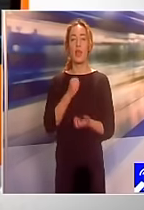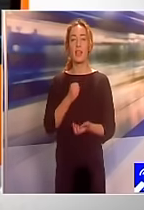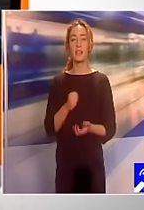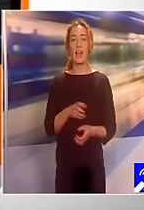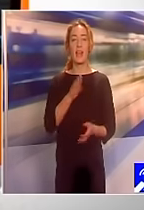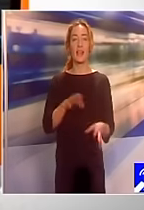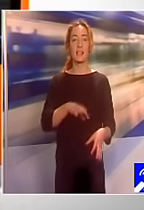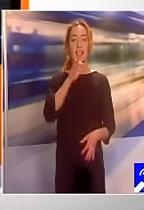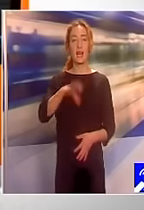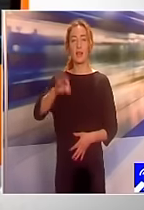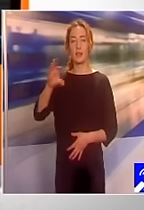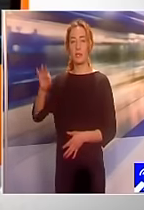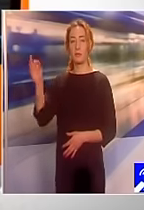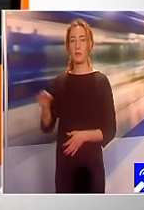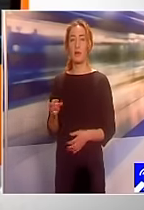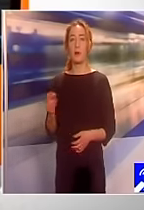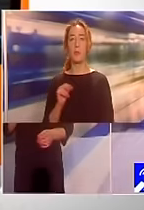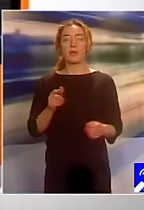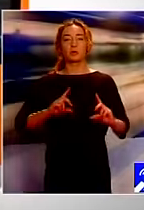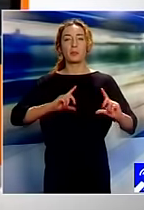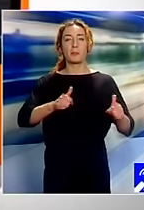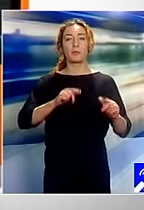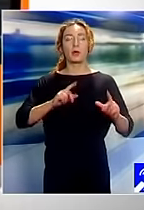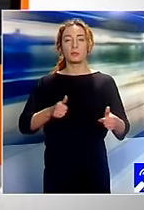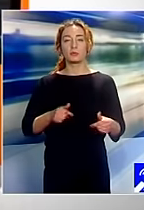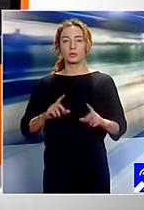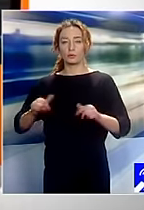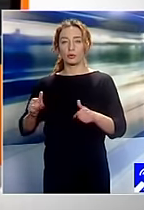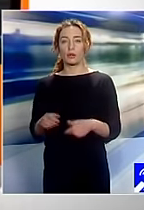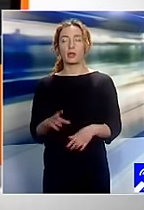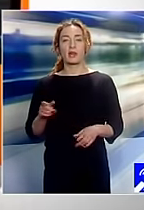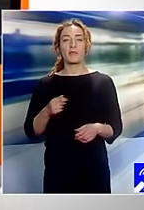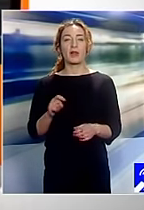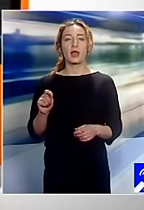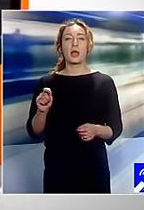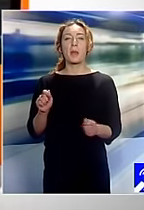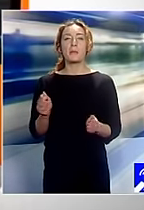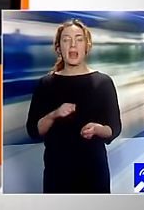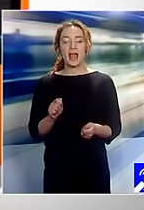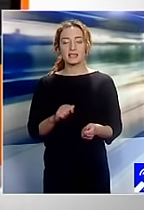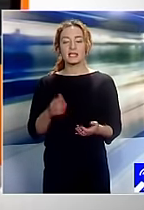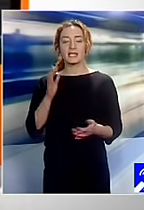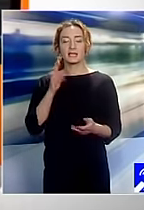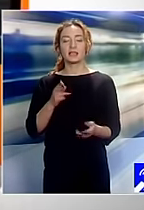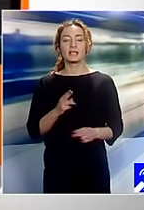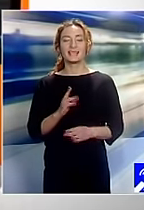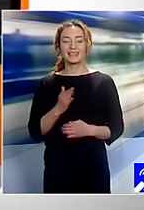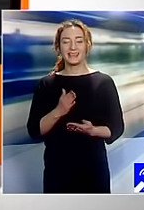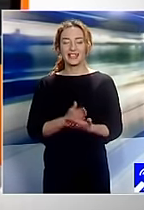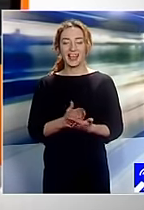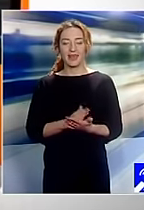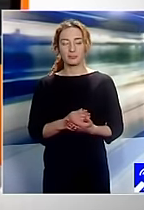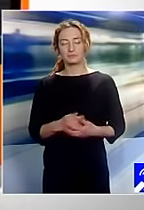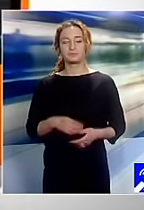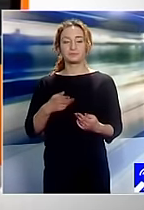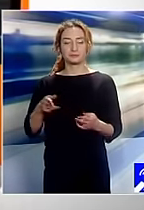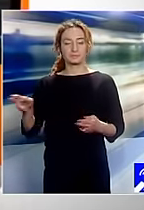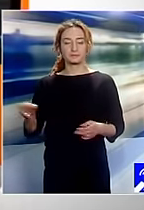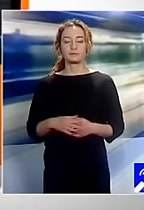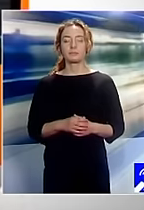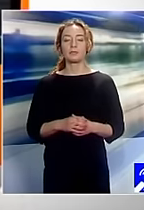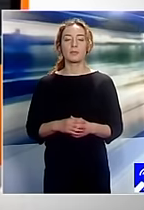pentru deșeurile de plastic, hârtie, sticlă și de euri. Mai multe informații despre modul în care acest proiect unic în România va